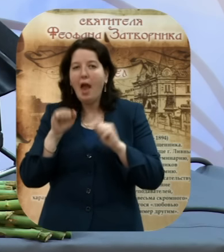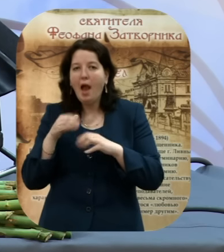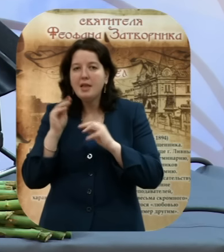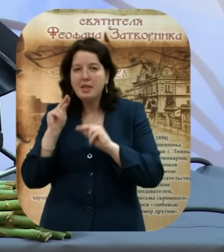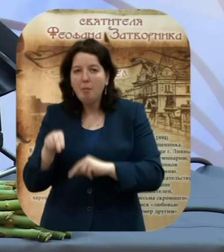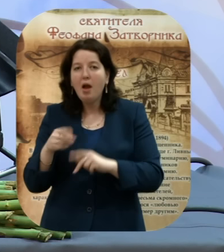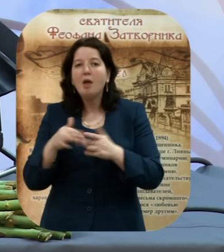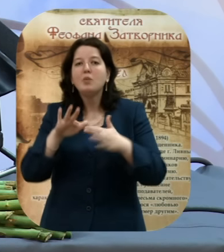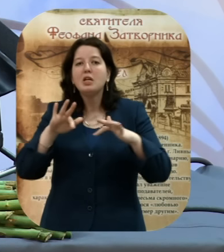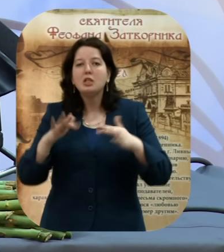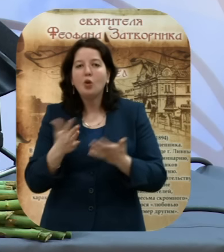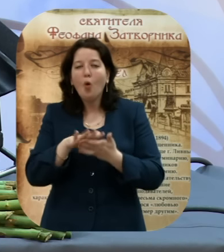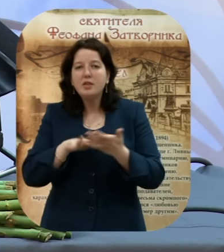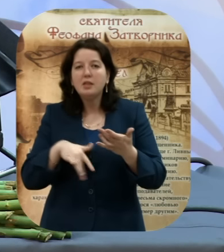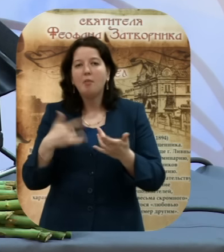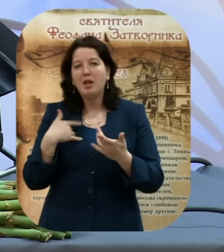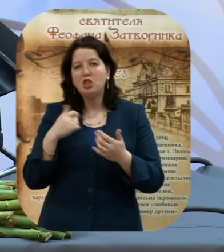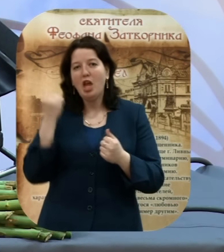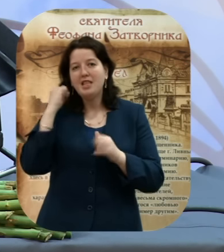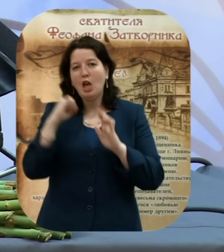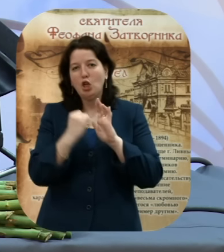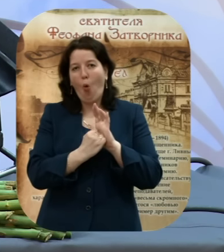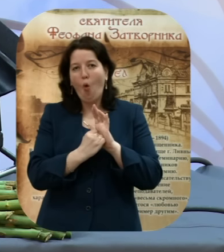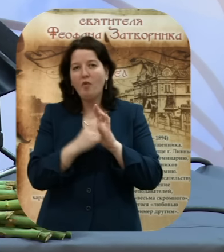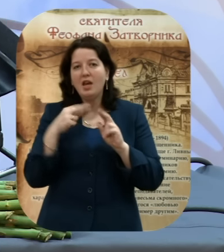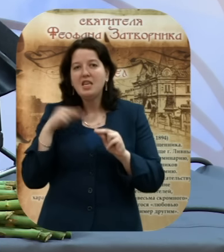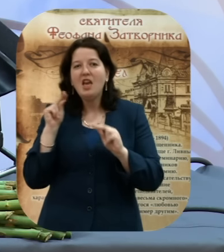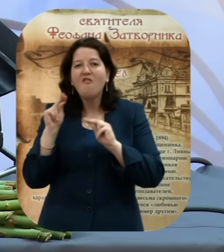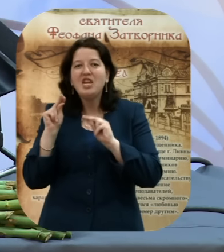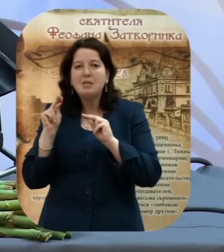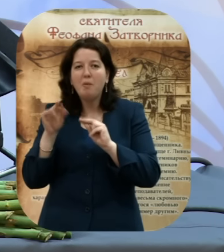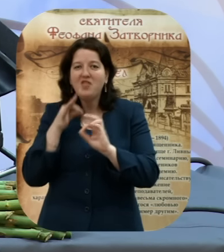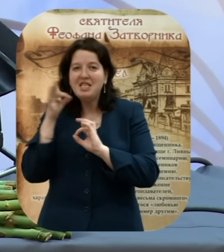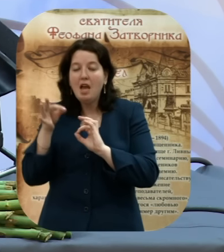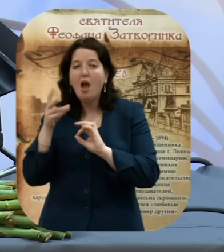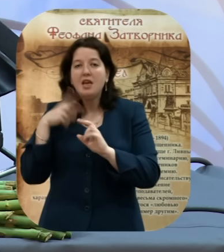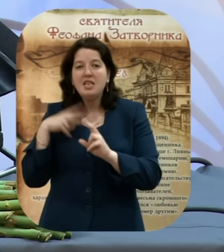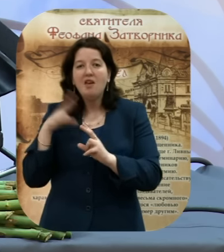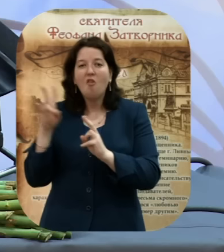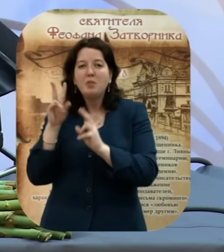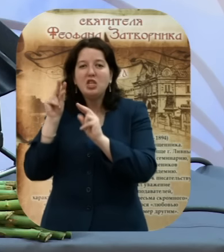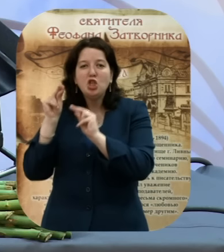происходит прощение грехов. И в исповеди, и в причащении,